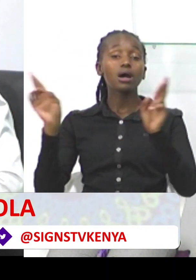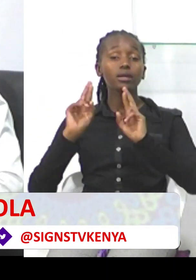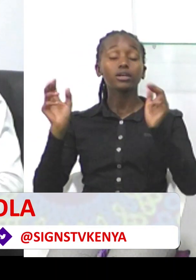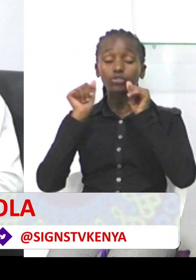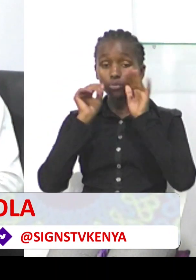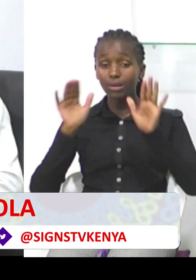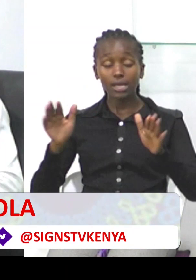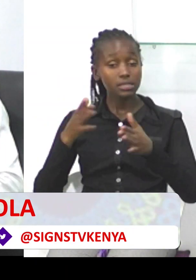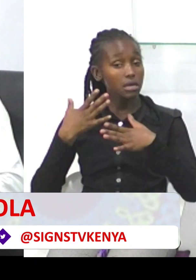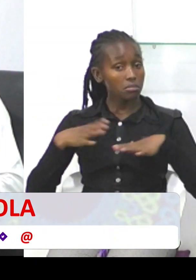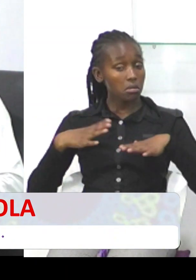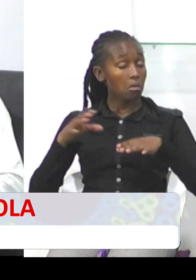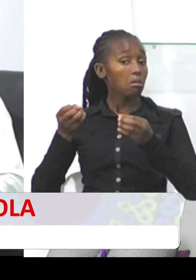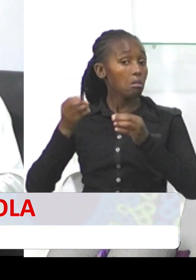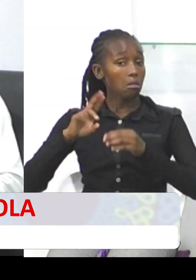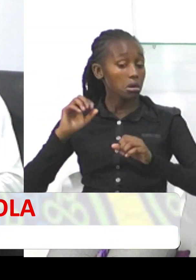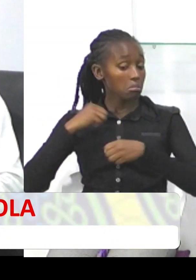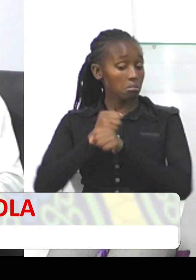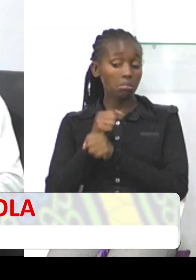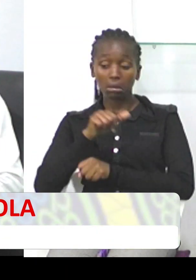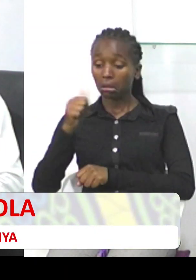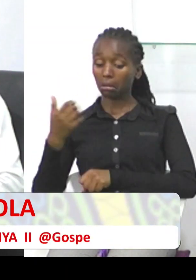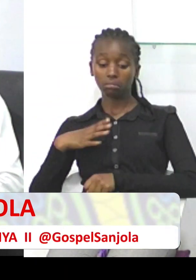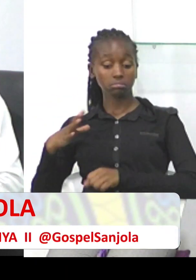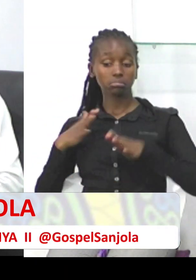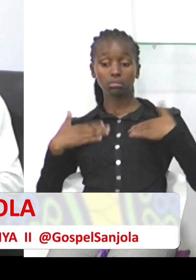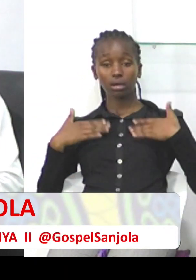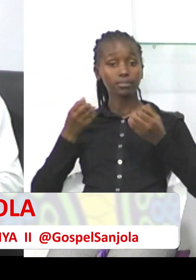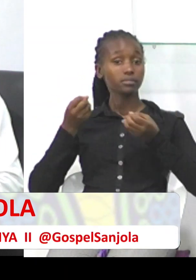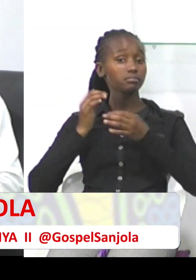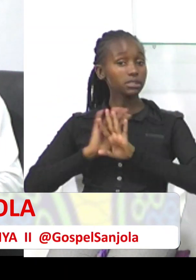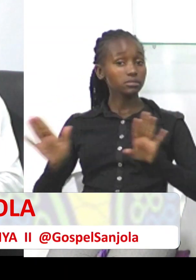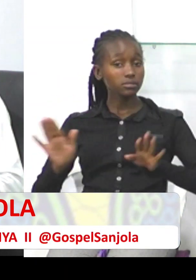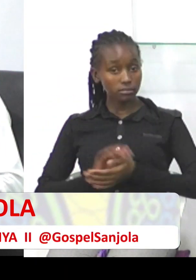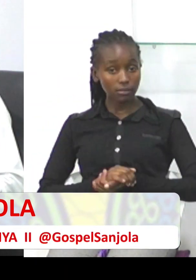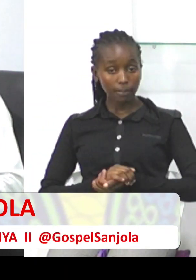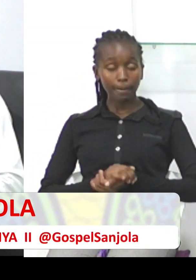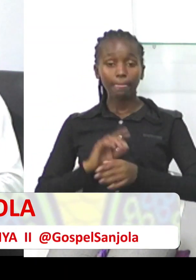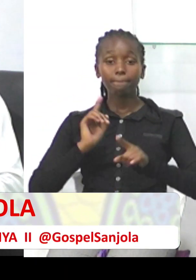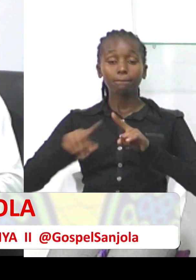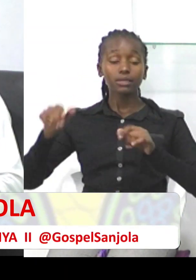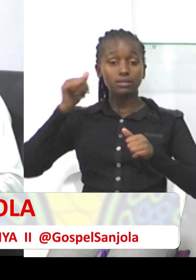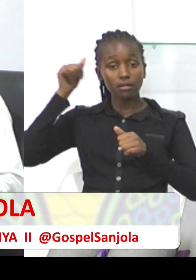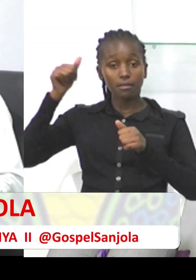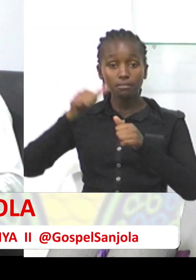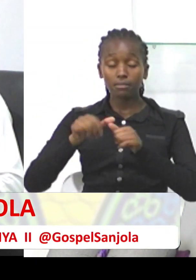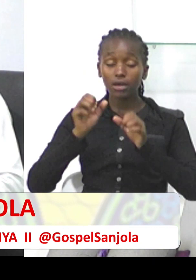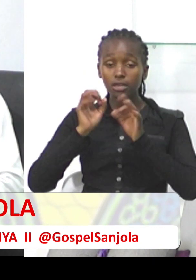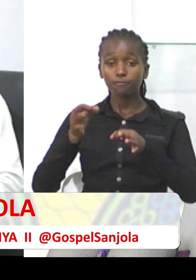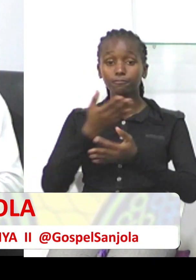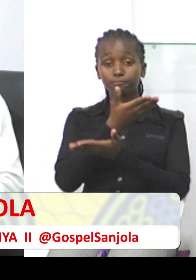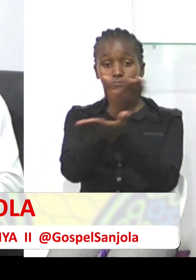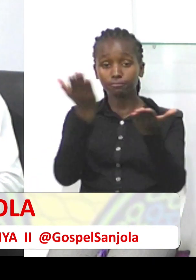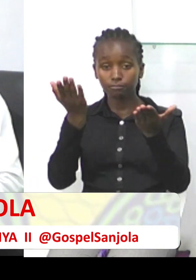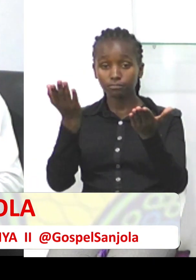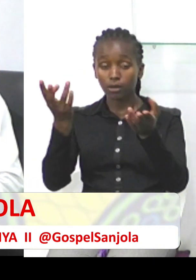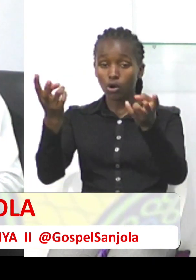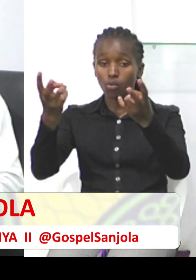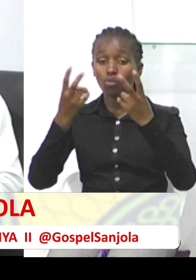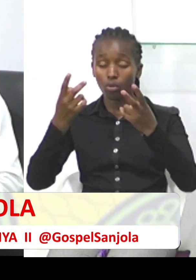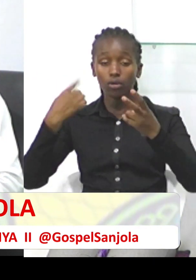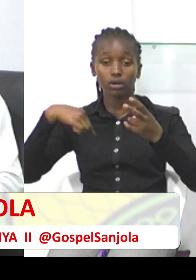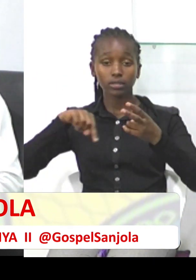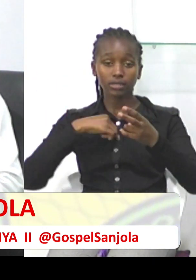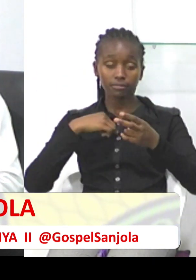nataka nifurahishe watu. Wewe unajua ile unafaa kufanya. But zaidi ya yote wewe ambao unatutazama ukiwa nyumbani Kakamega,